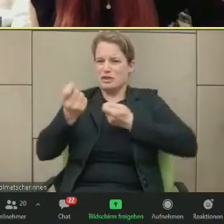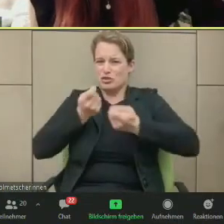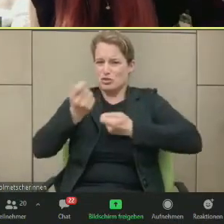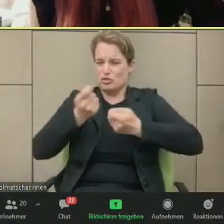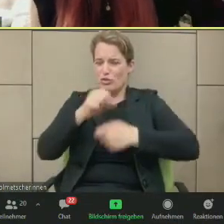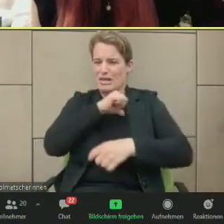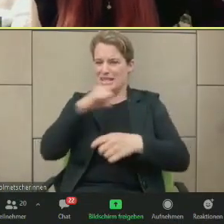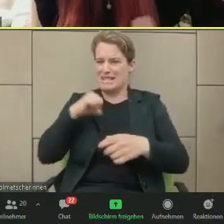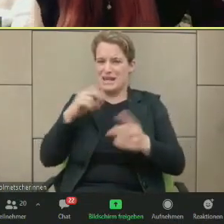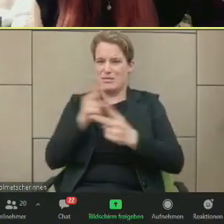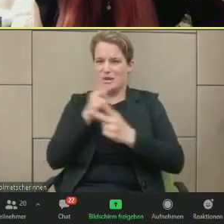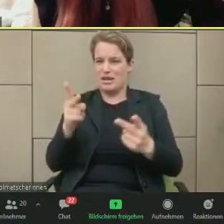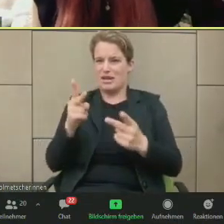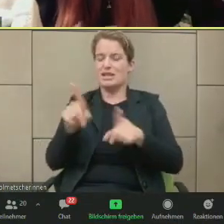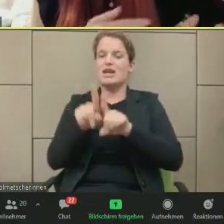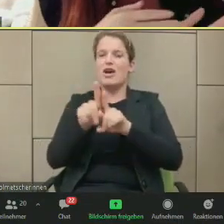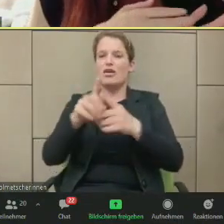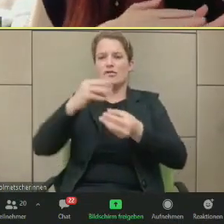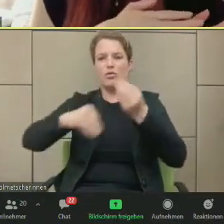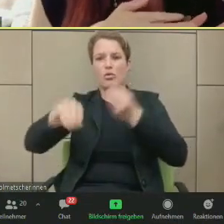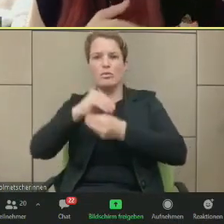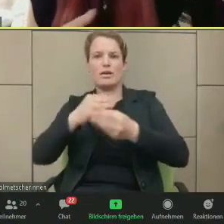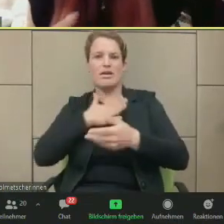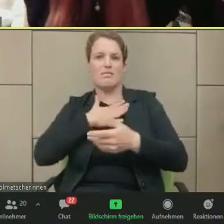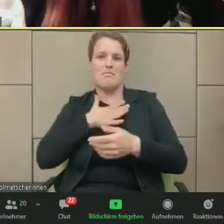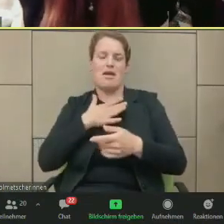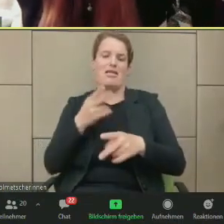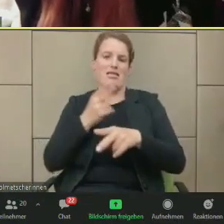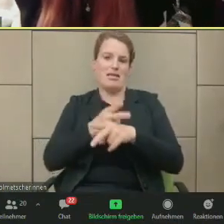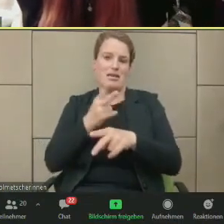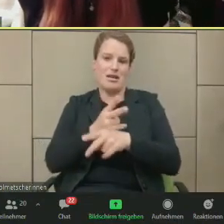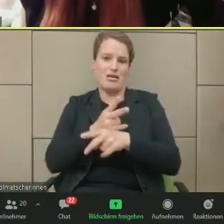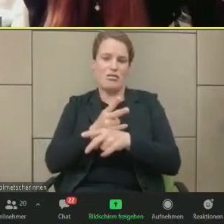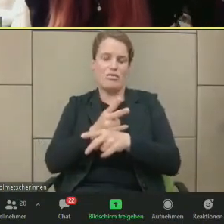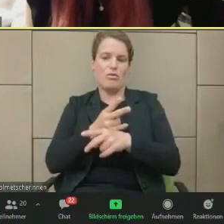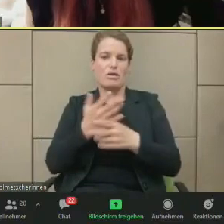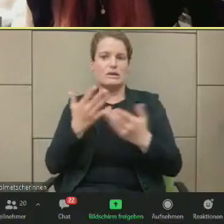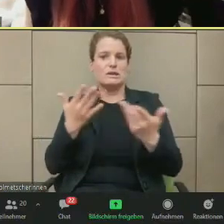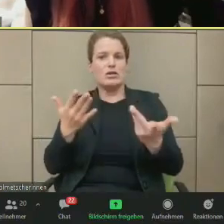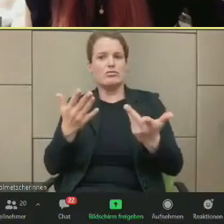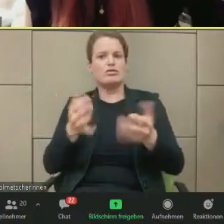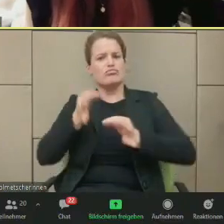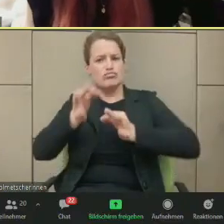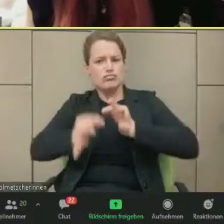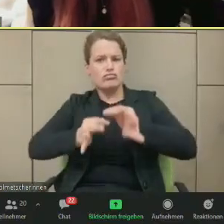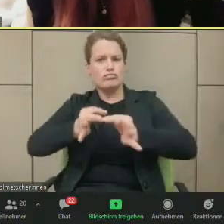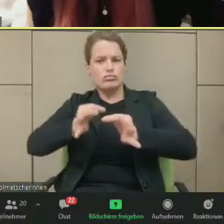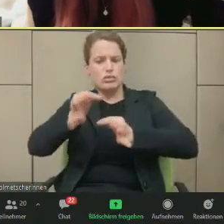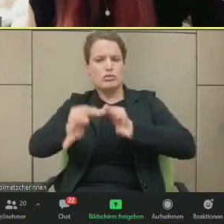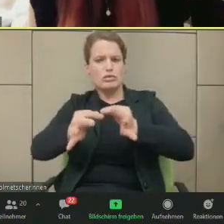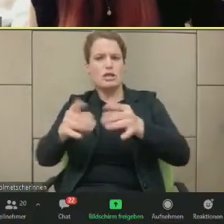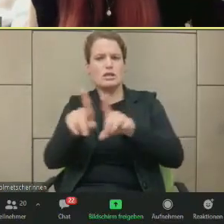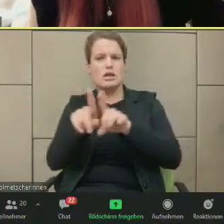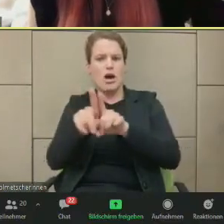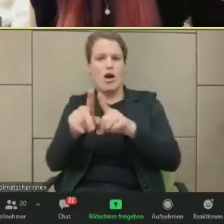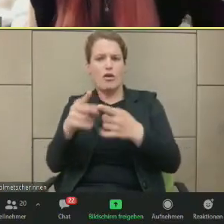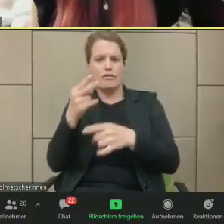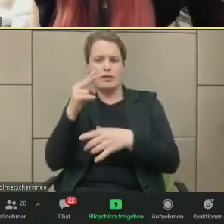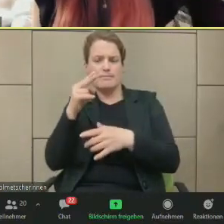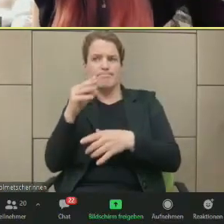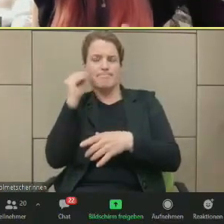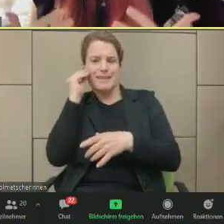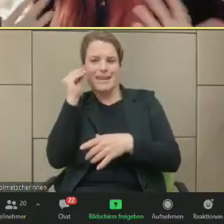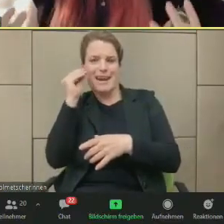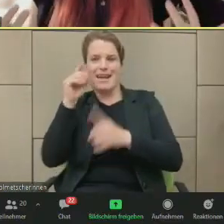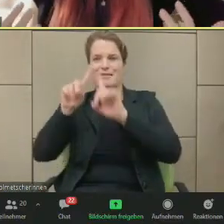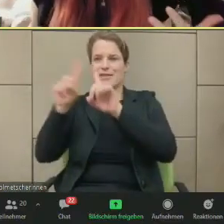Erkrankung um, wie gehe ich selber damit um, das ist ein ständiger Prozess. Das habe ich auch irgendwo im Internet von anderen gelernt, dass das okay